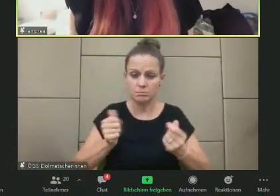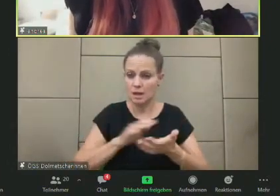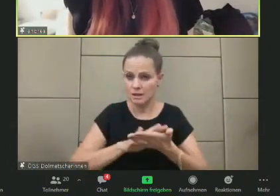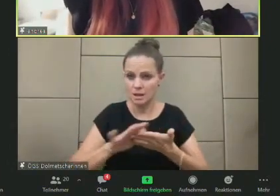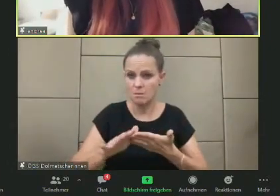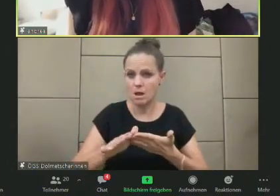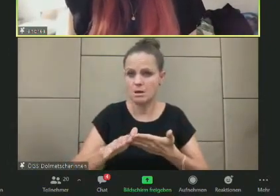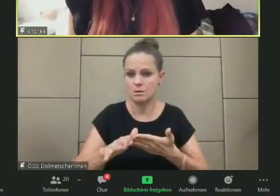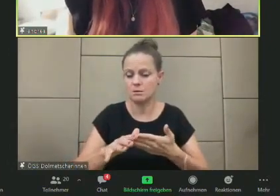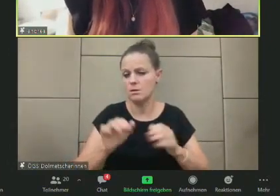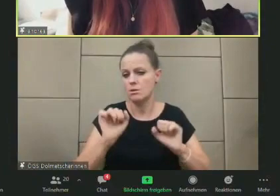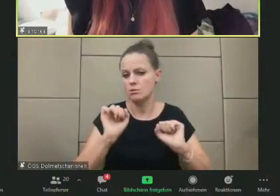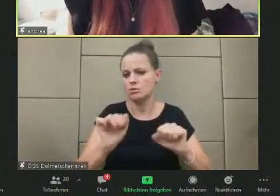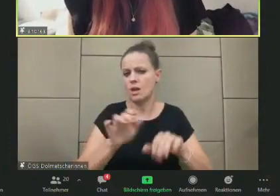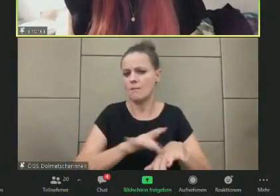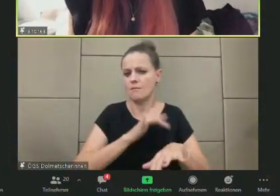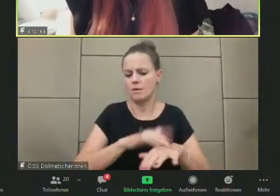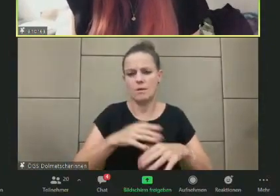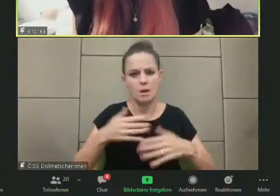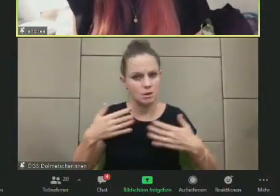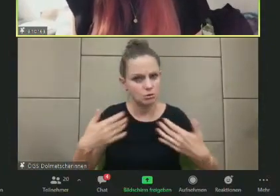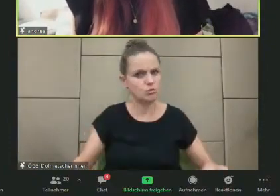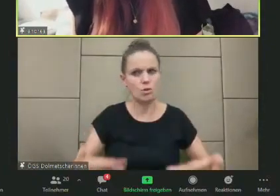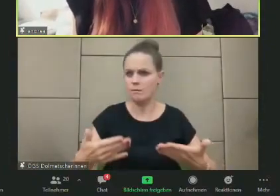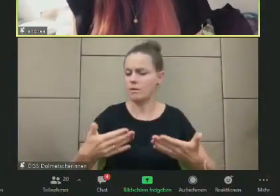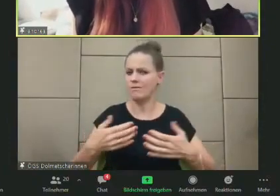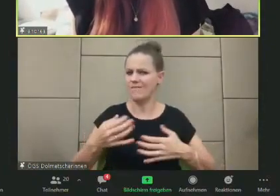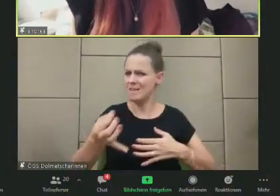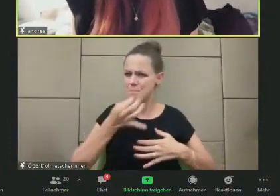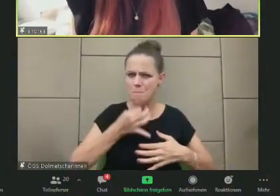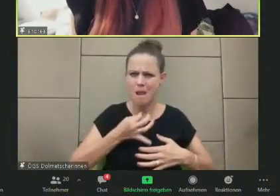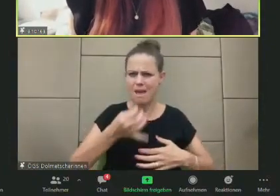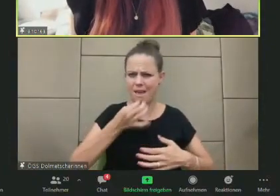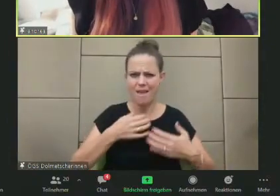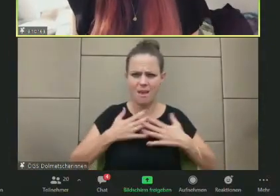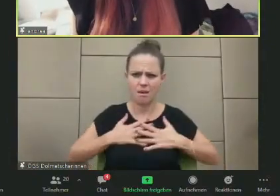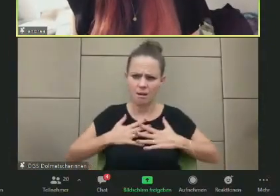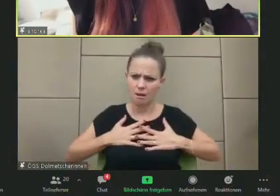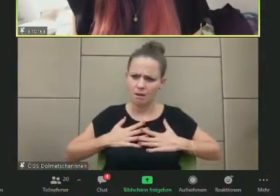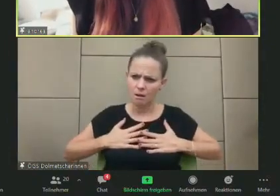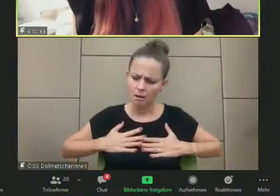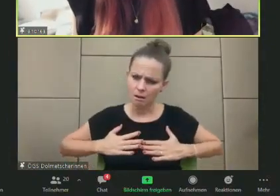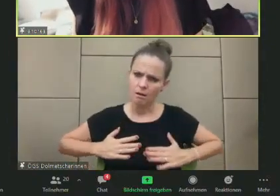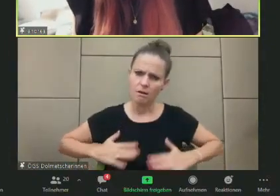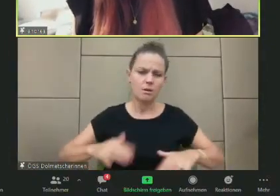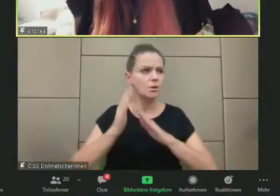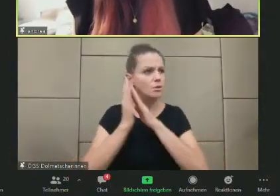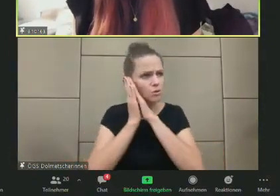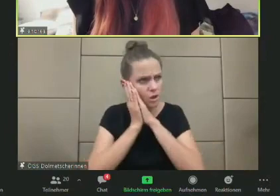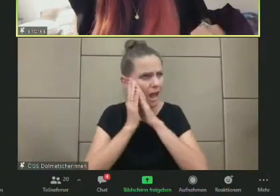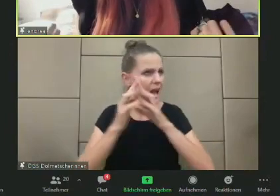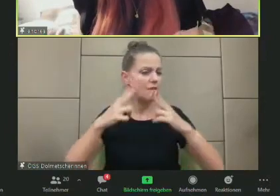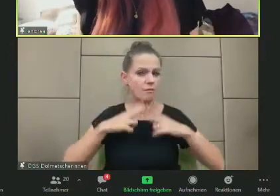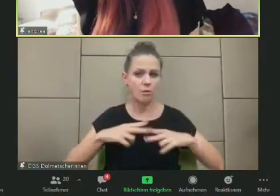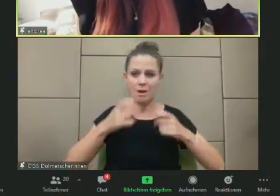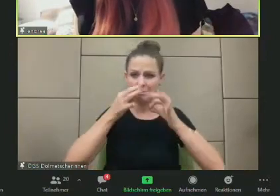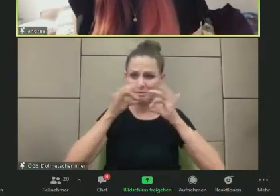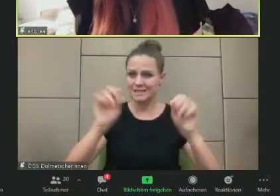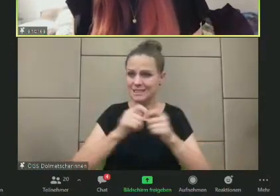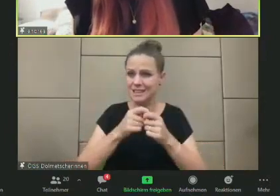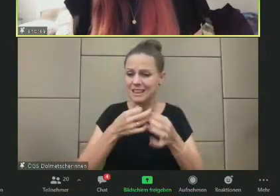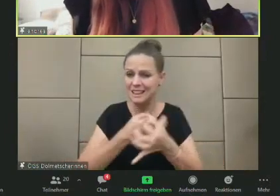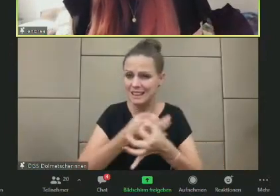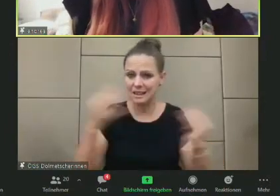immer eine sehr starke Erschöpfung, wirklich eine bleierne Erschöpfung, die auch durch viel Schlaf und Ruhe nicht besser wurde. Ich hatte einen Infekt nach